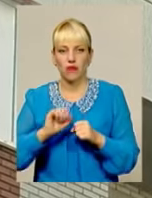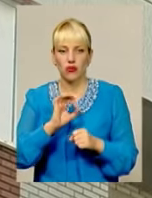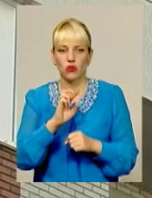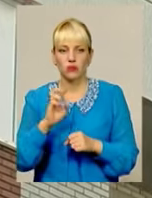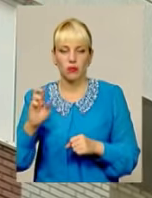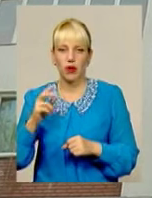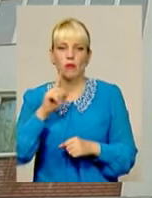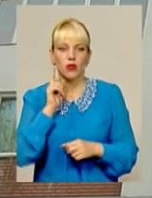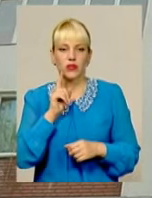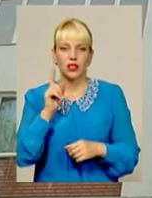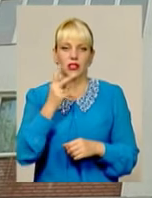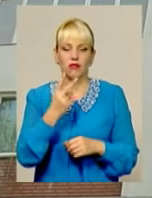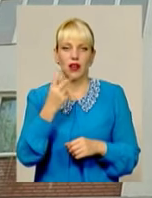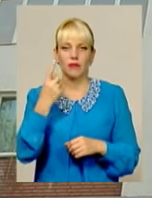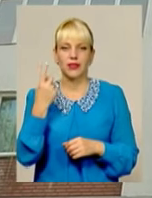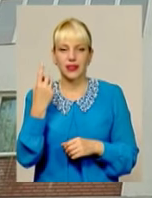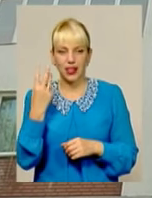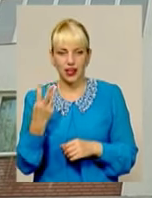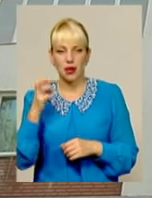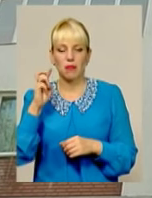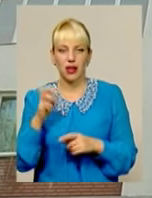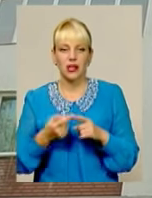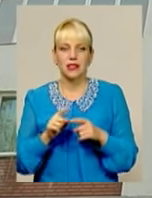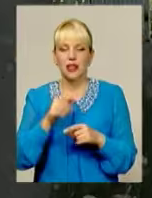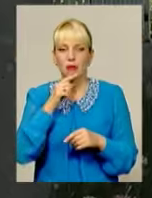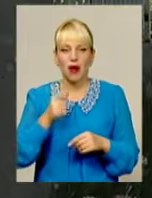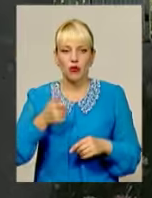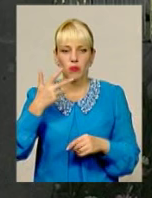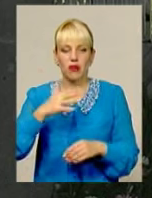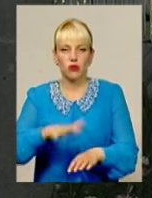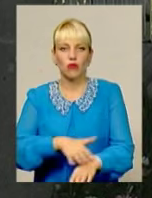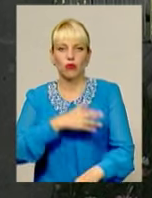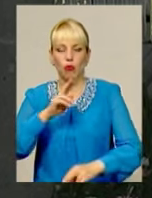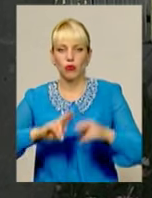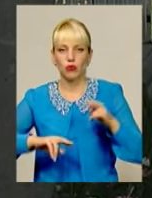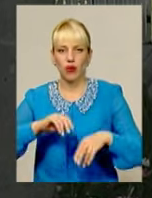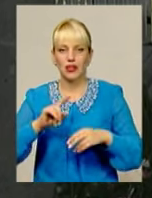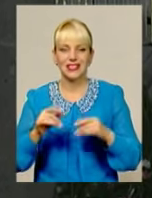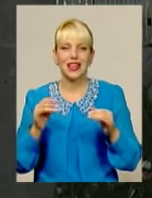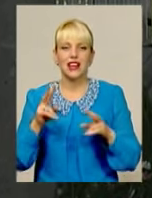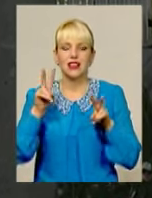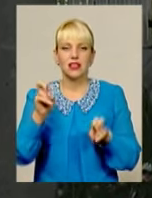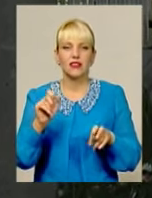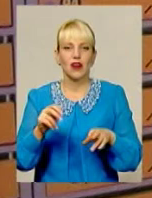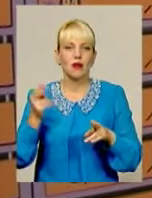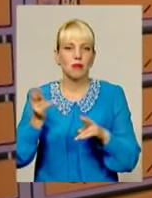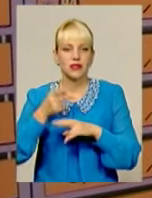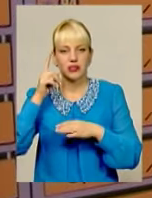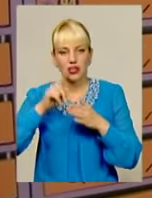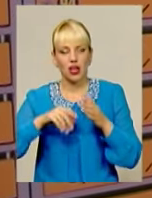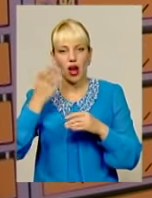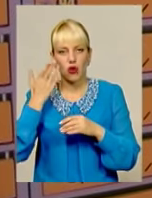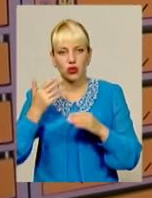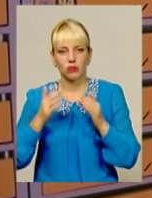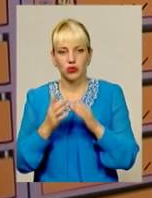.3Б». Ця багатоповерхівка має довгу історію. Її будували багато років і навіть називали безнадійною. Коли будинок таки